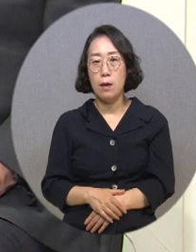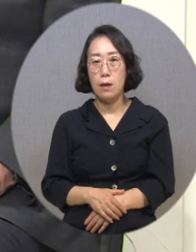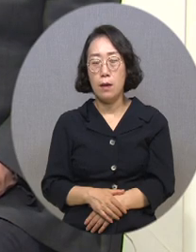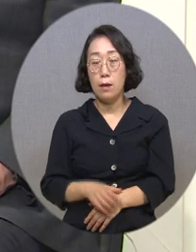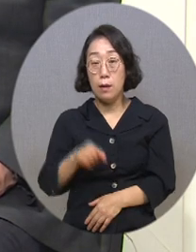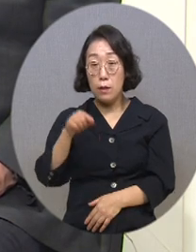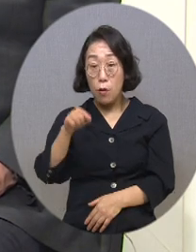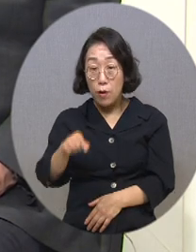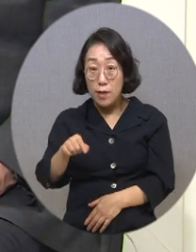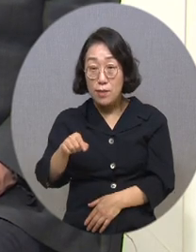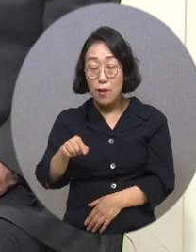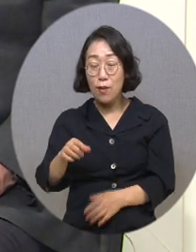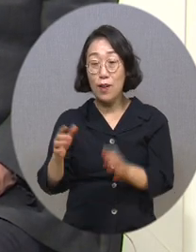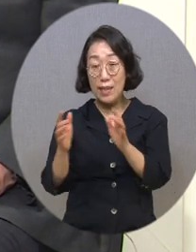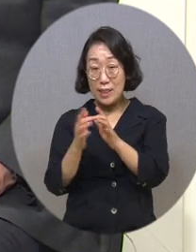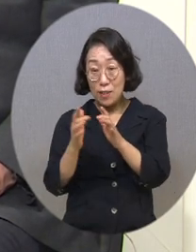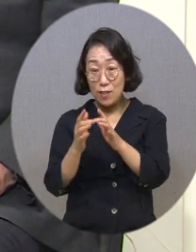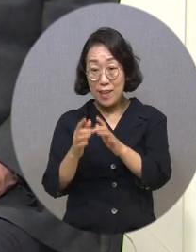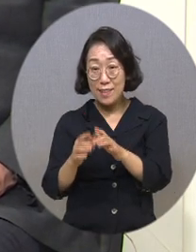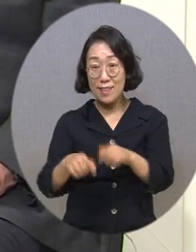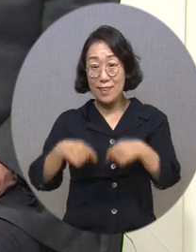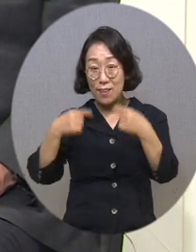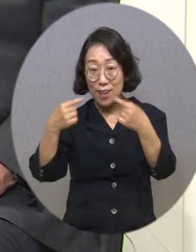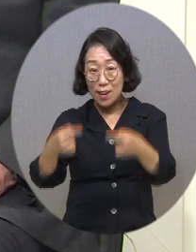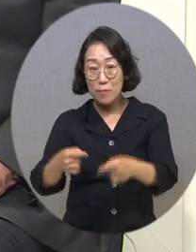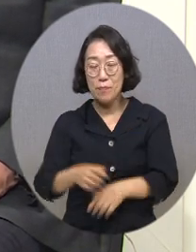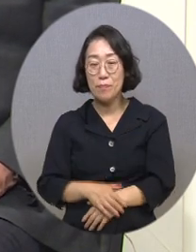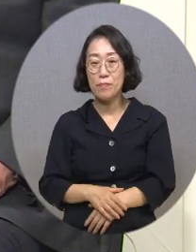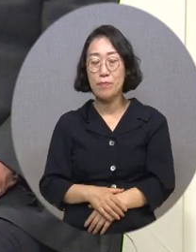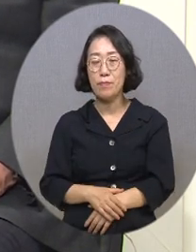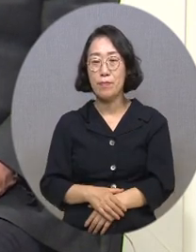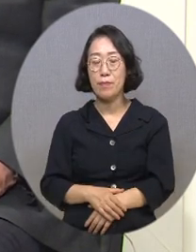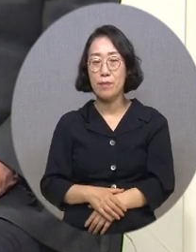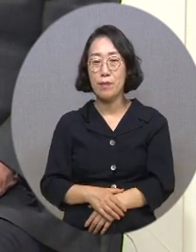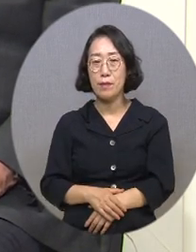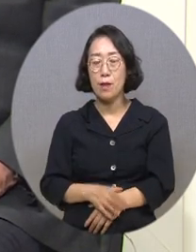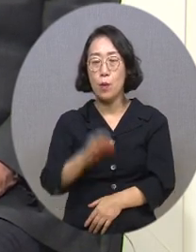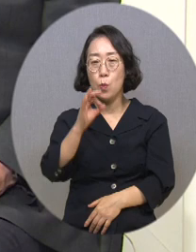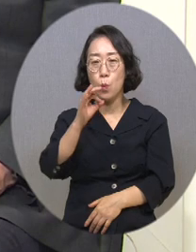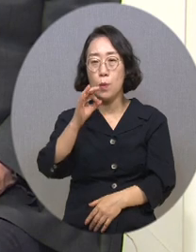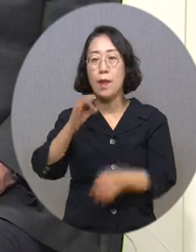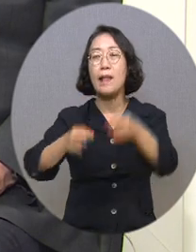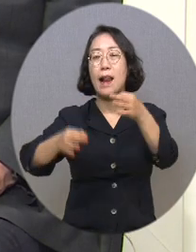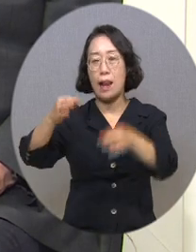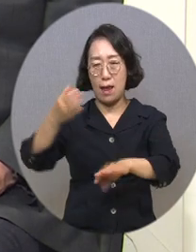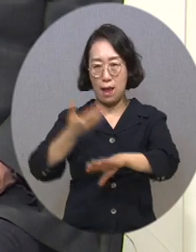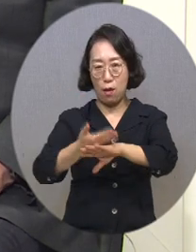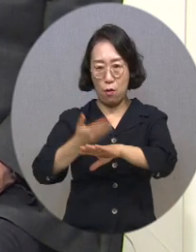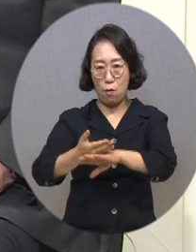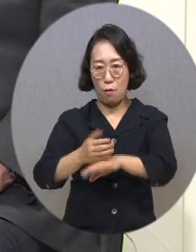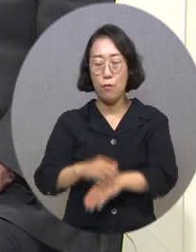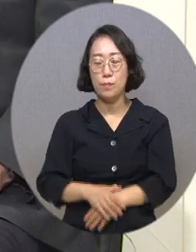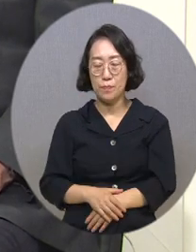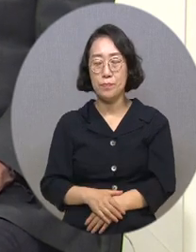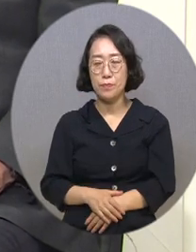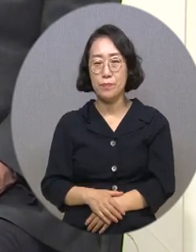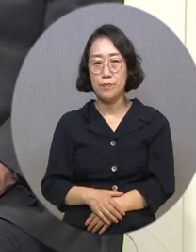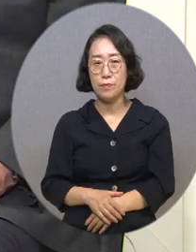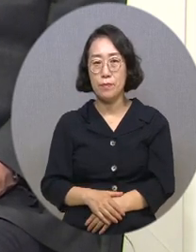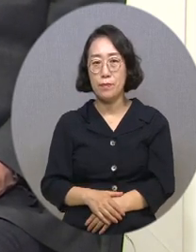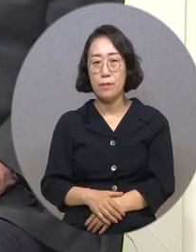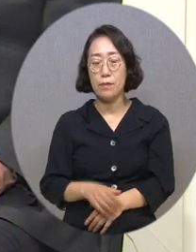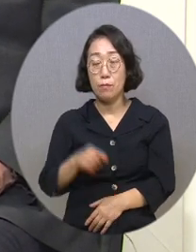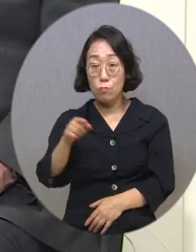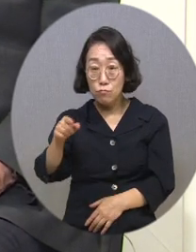그 사이트에 들어가는데 네. 얼마 냅니까? 그 사이트에서 그 강의마다 금액이 달라요. 네, 그래서 네.